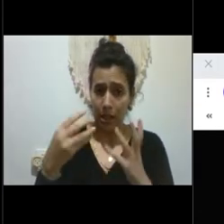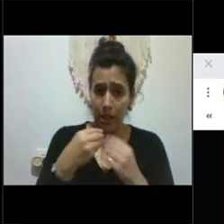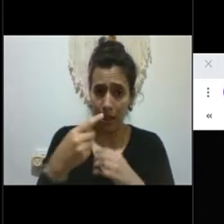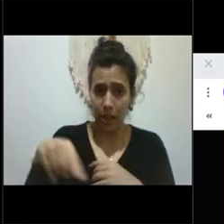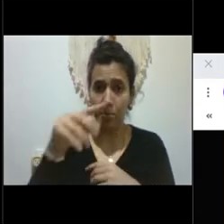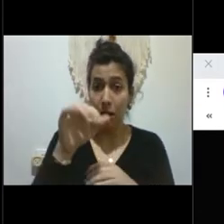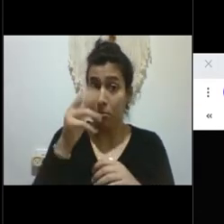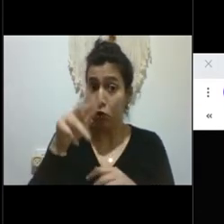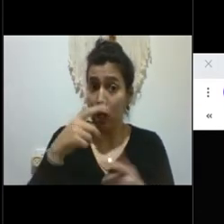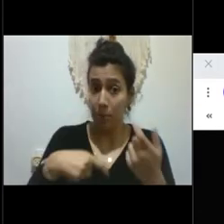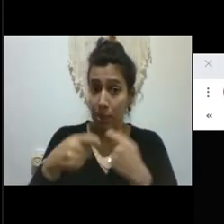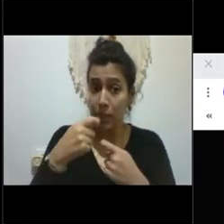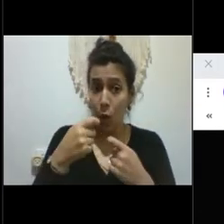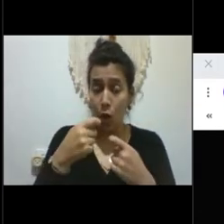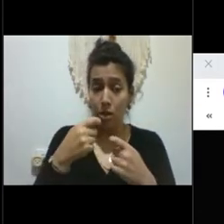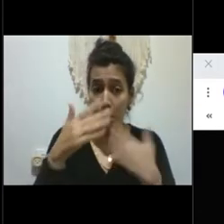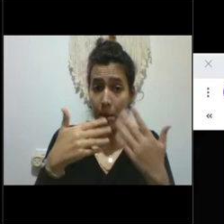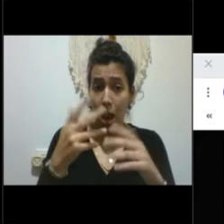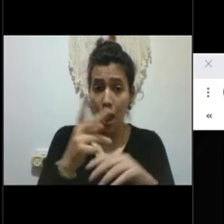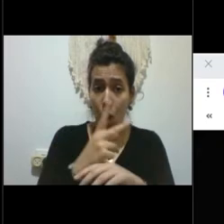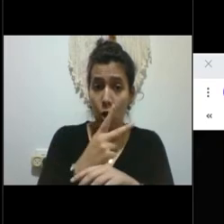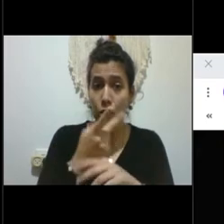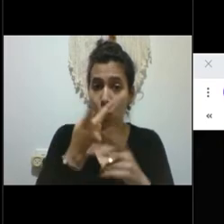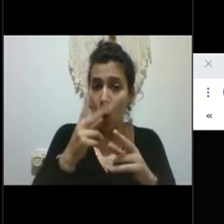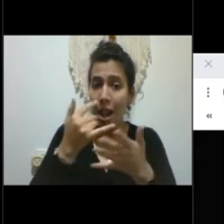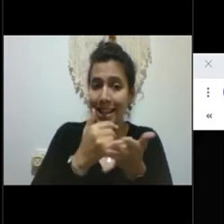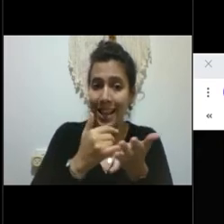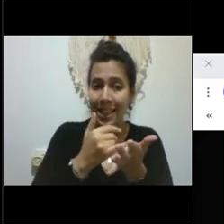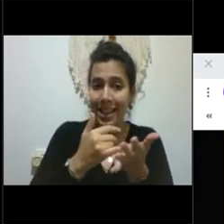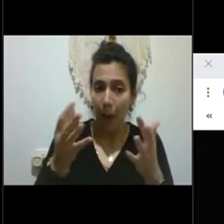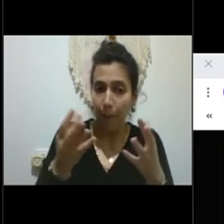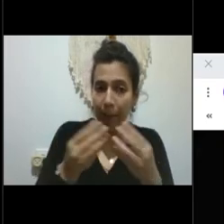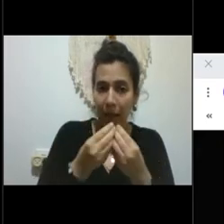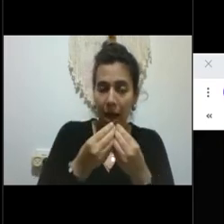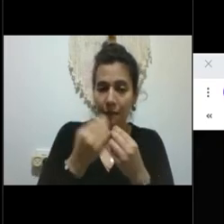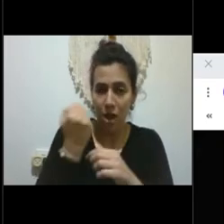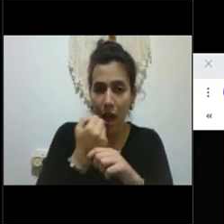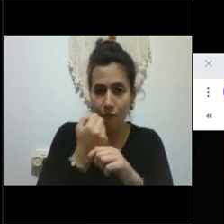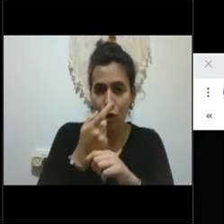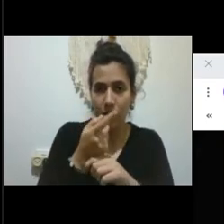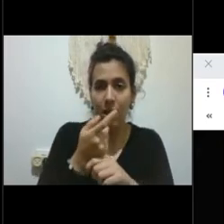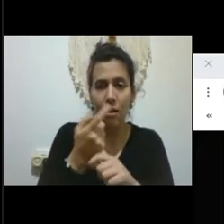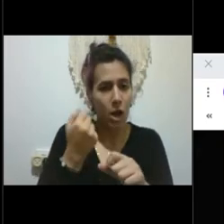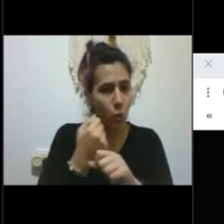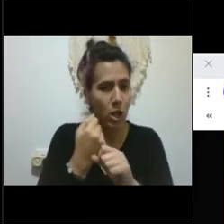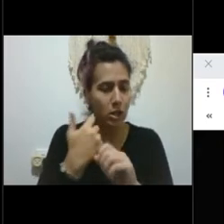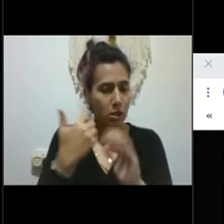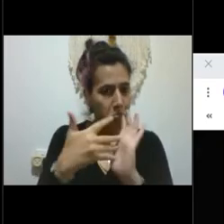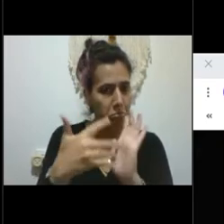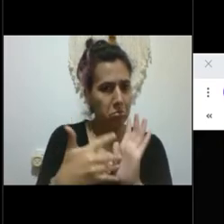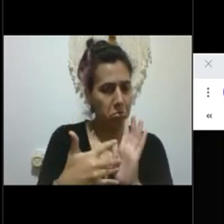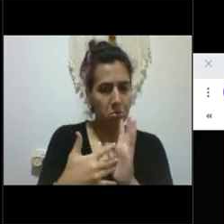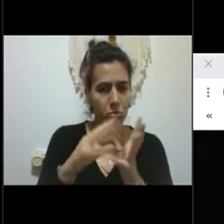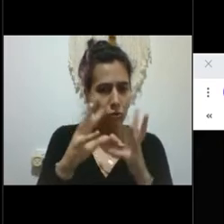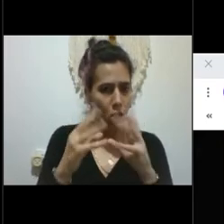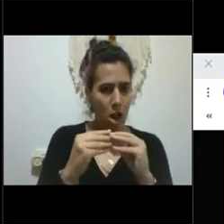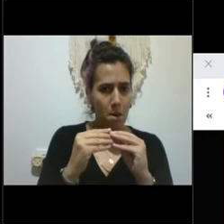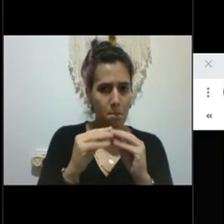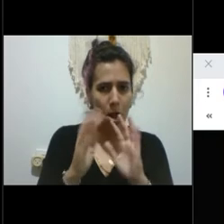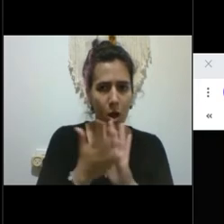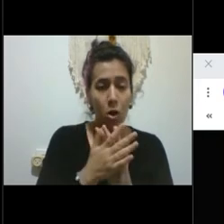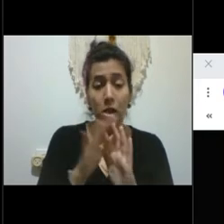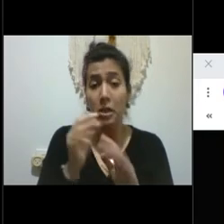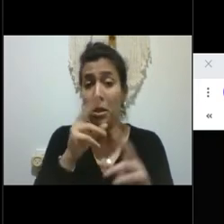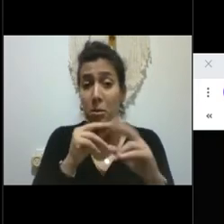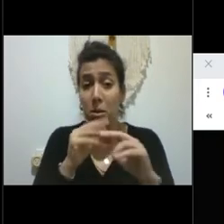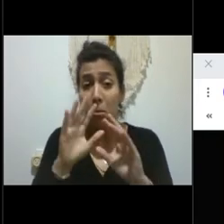הקורס ודברים שאנחנו נוכל לנתח ולעשות ולעבוד עליהם במהלך הקורס, אנחנו נעשה ניתוחים שלמים על זה, זה מעולה. אם אתם מדברים על מה קורה אחר כך, אחרי